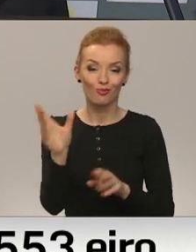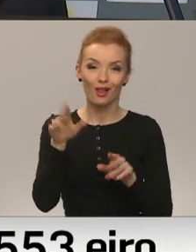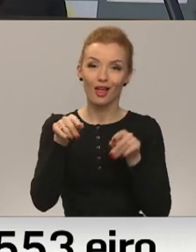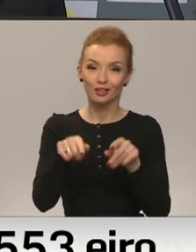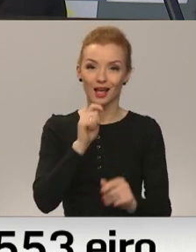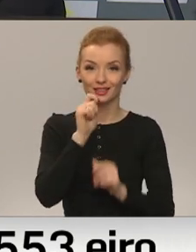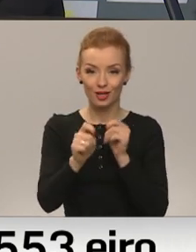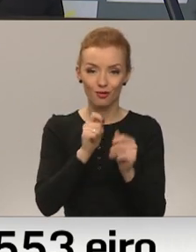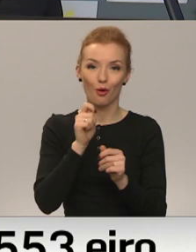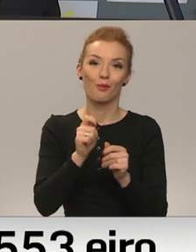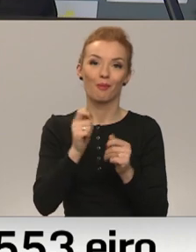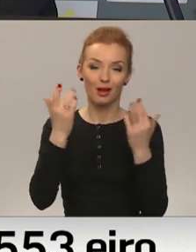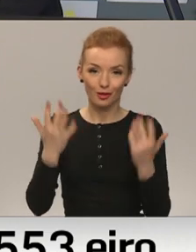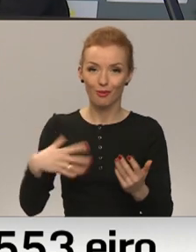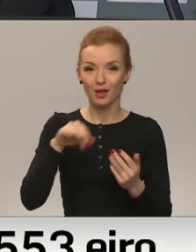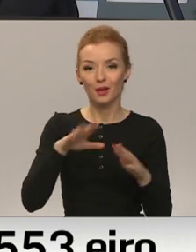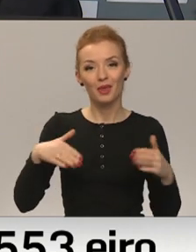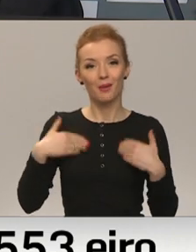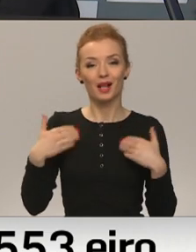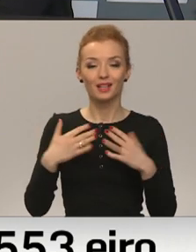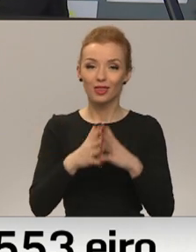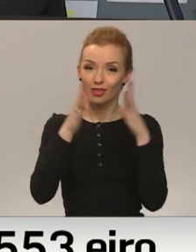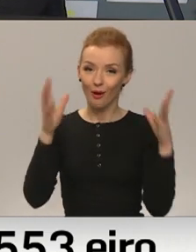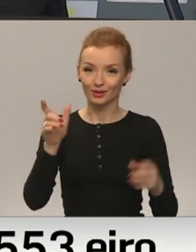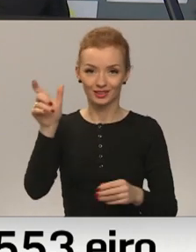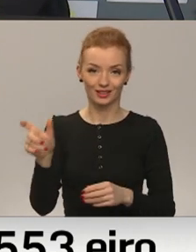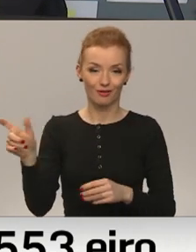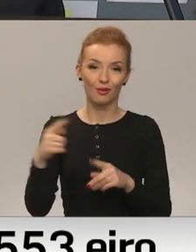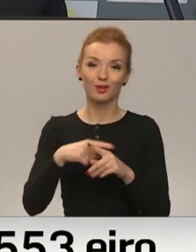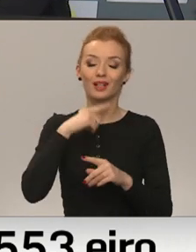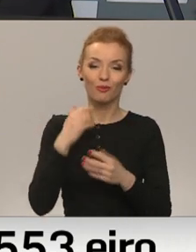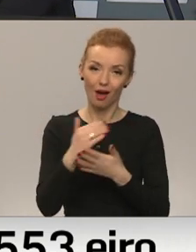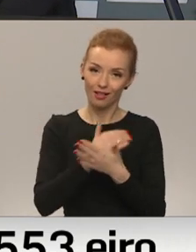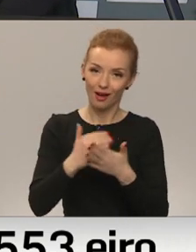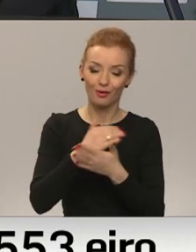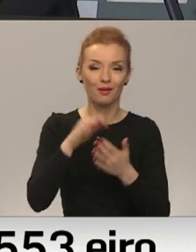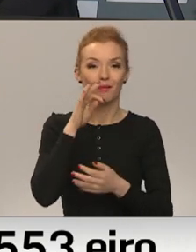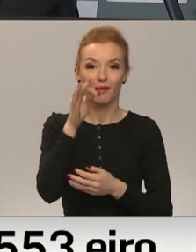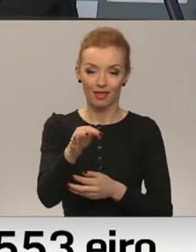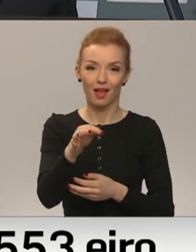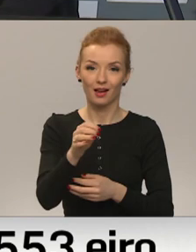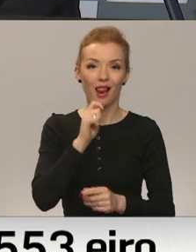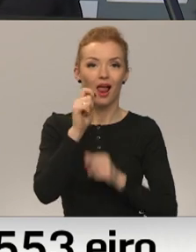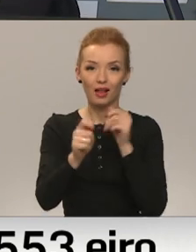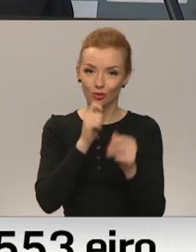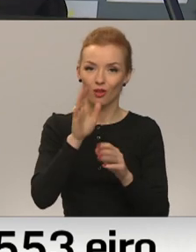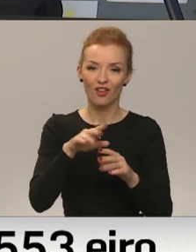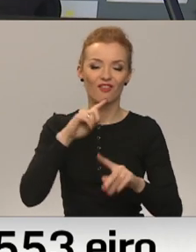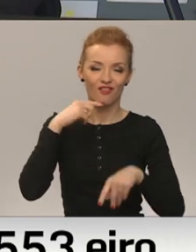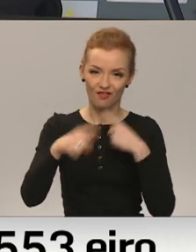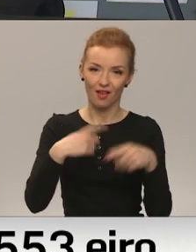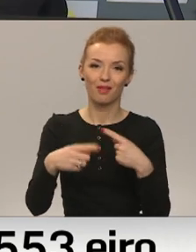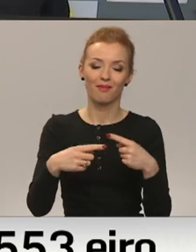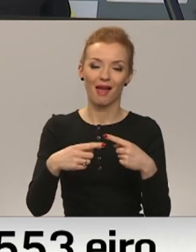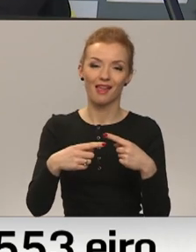labdarības maratonā mēs varētu iepriecināt daudzus, jo daudzus cilvēkus. Un es gribu vēlreiz uzsvērt, ka labdarībā par daudz nav nekad.